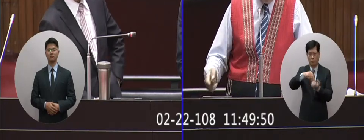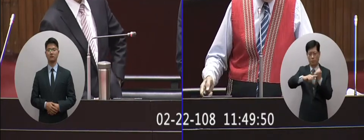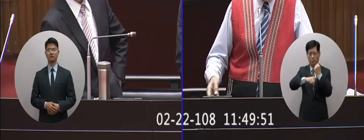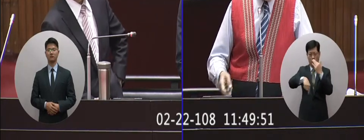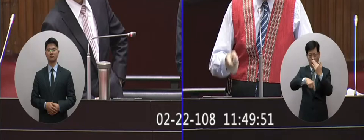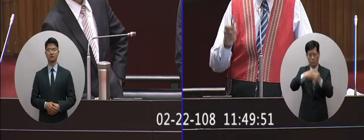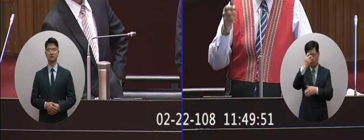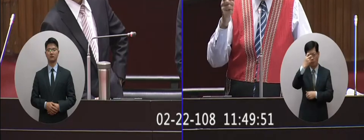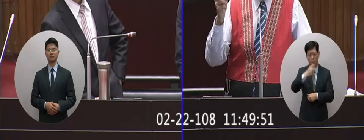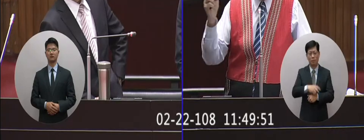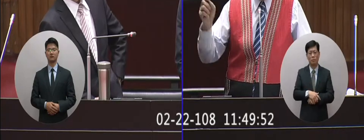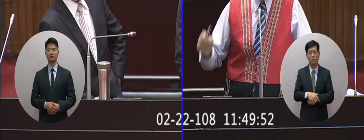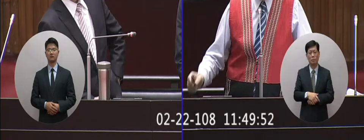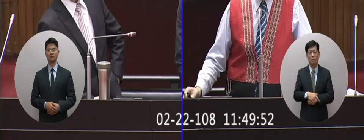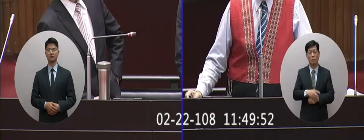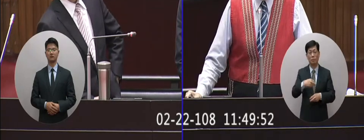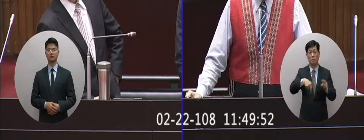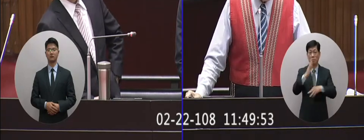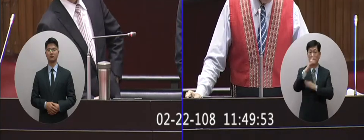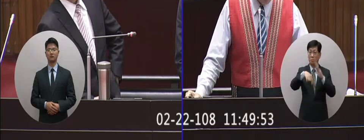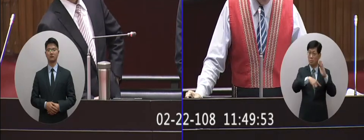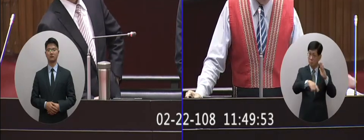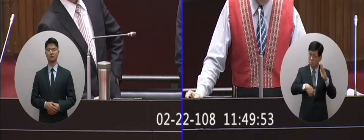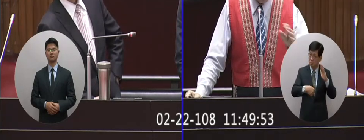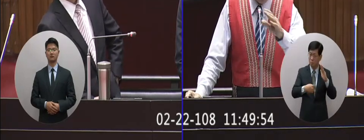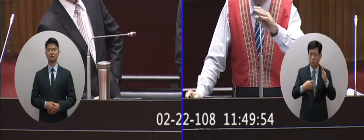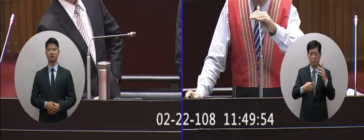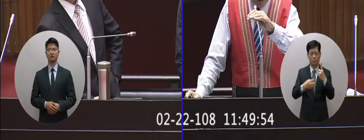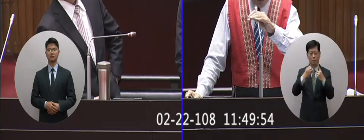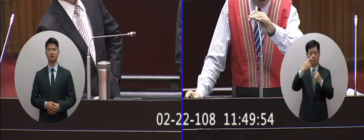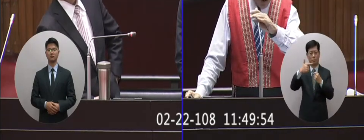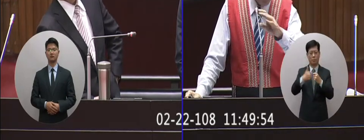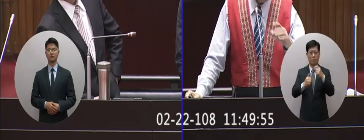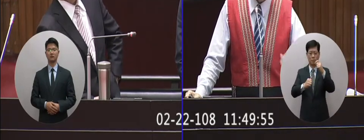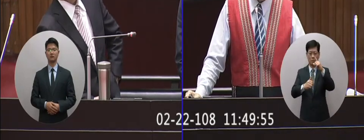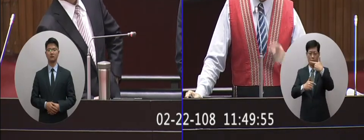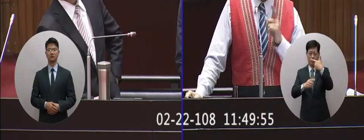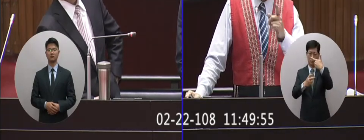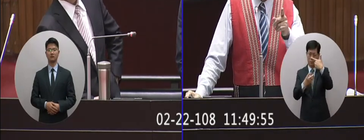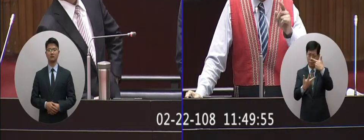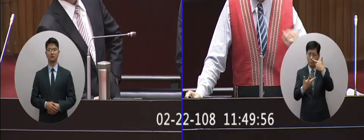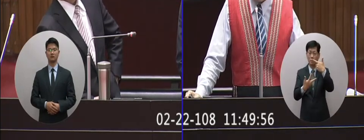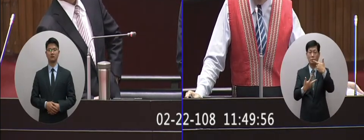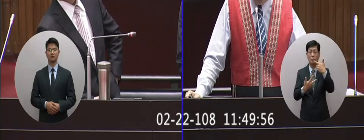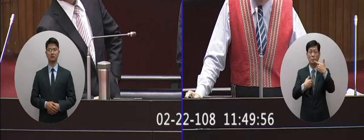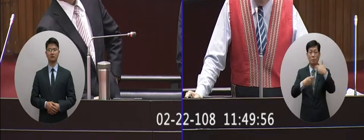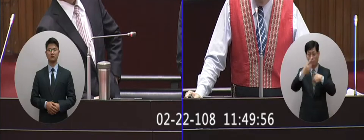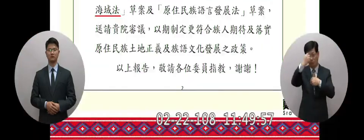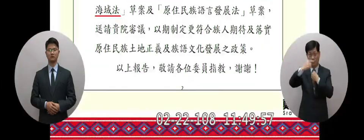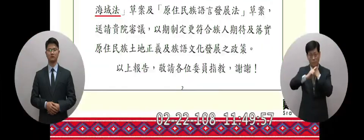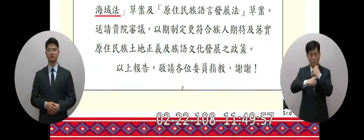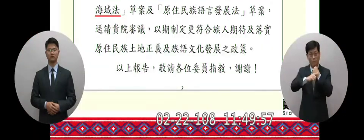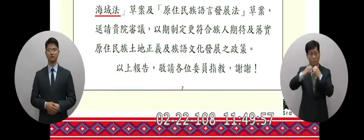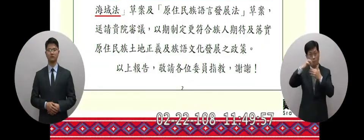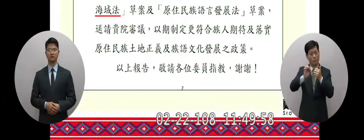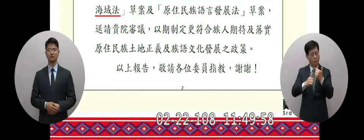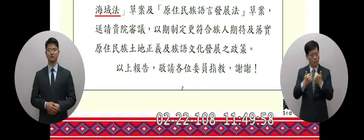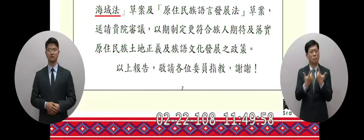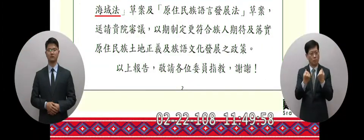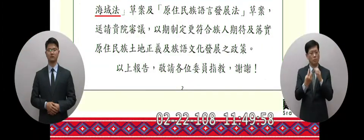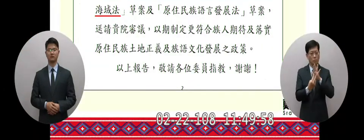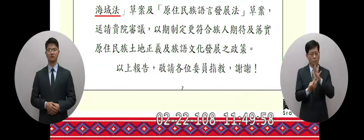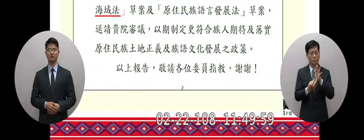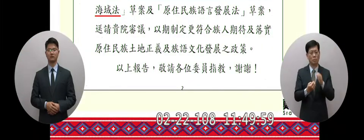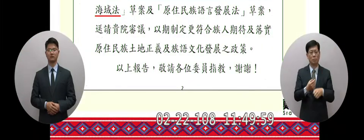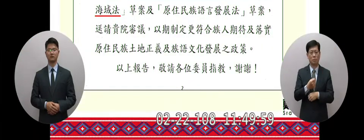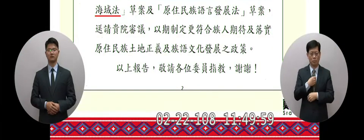议。行政院在1105年6月27日在司法法制委员会也说